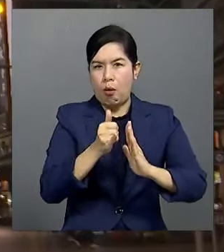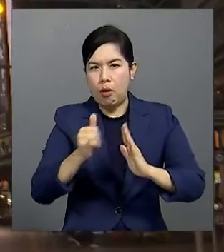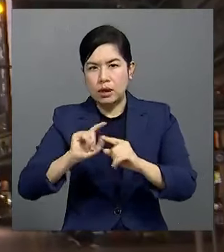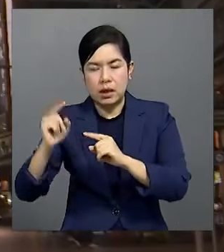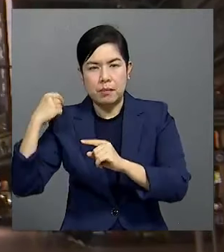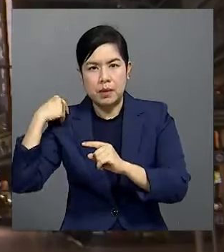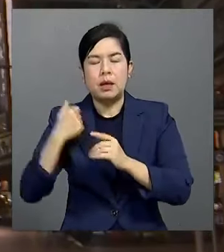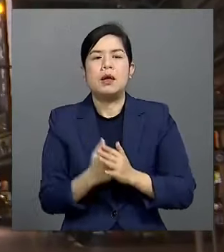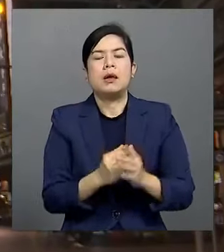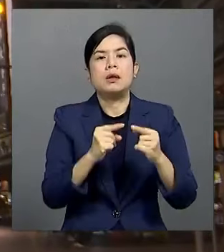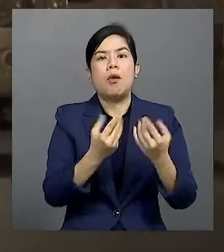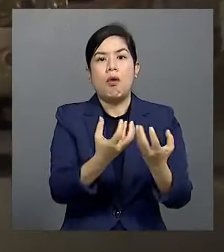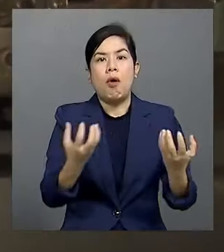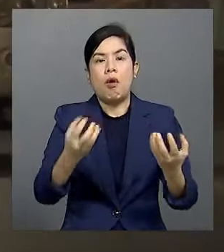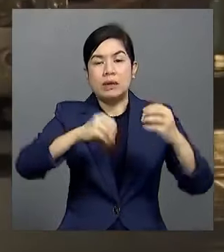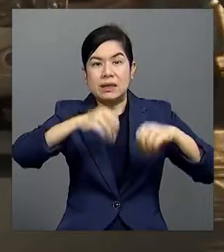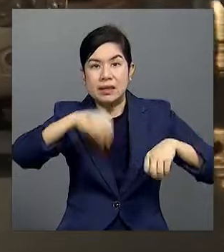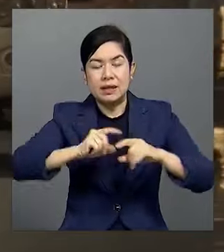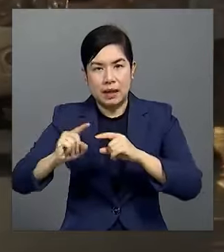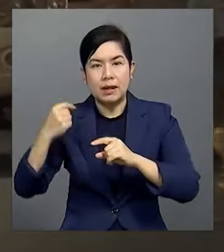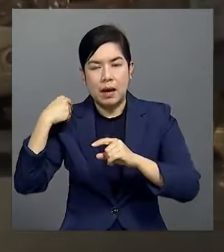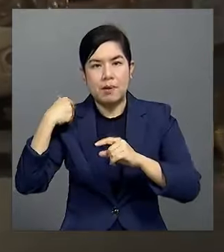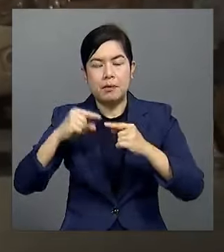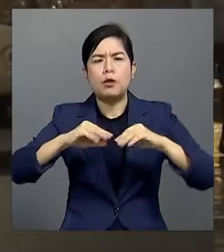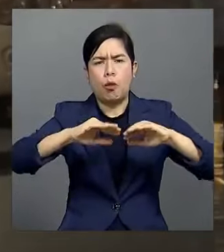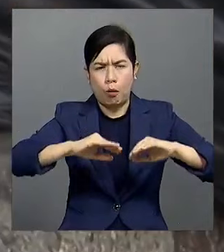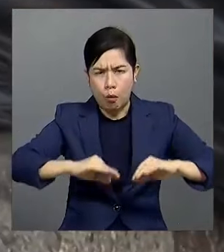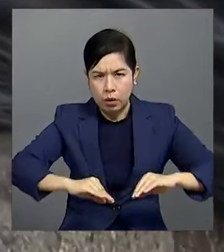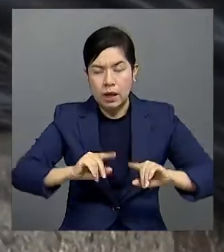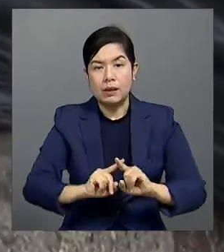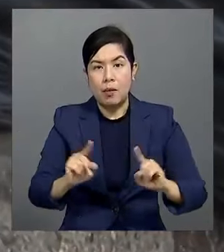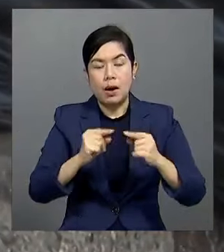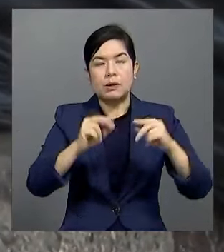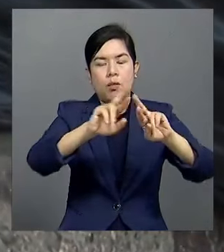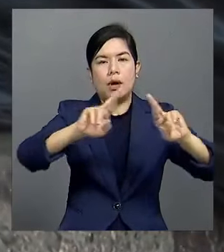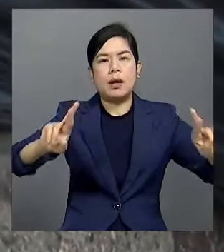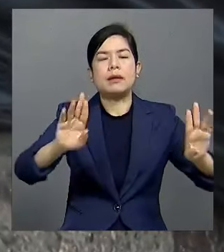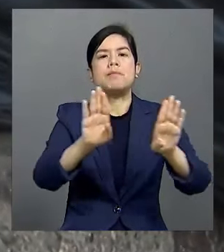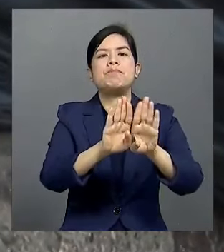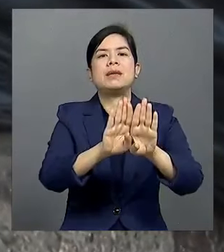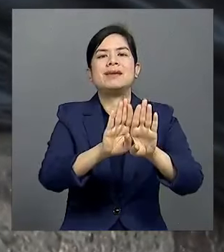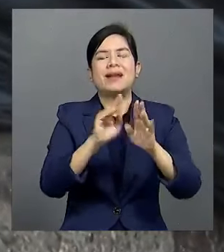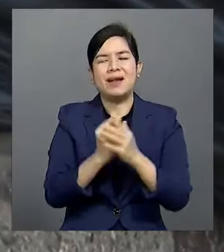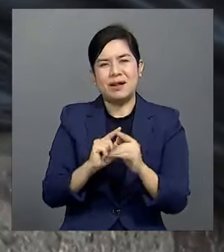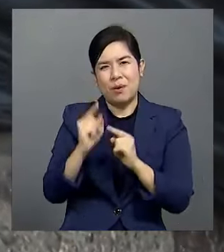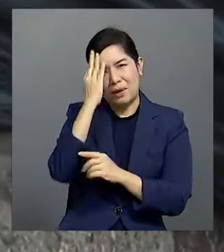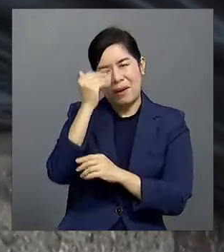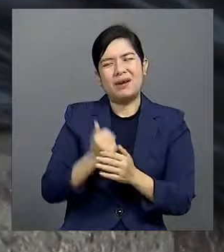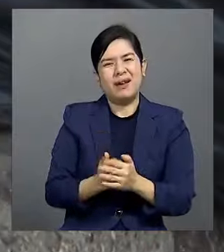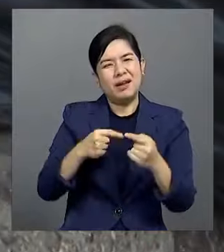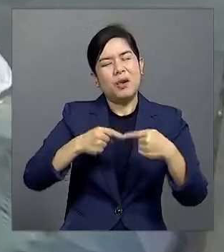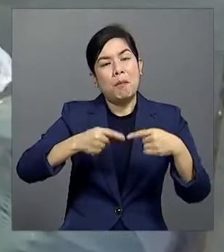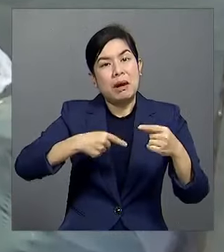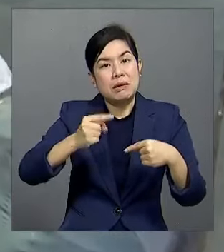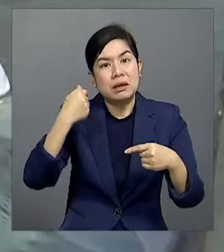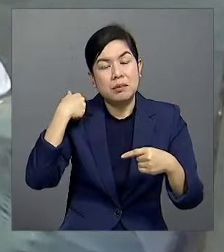งเพราะร้านอาหารห้างร้านถูกสั่งปิดชั่วคราวแต่กลับพบว่าขยะพลาสติกเปื้อนเศษอา